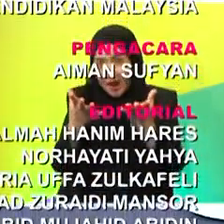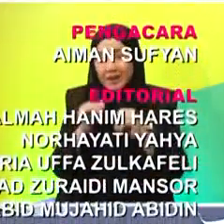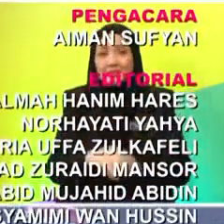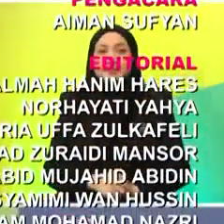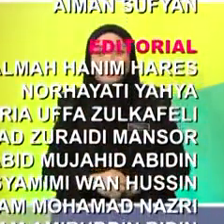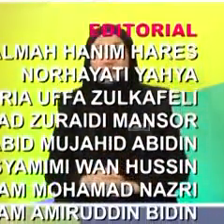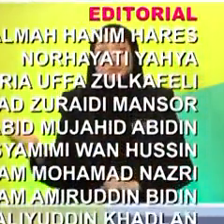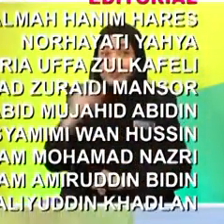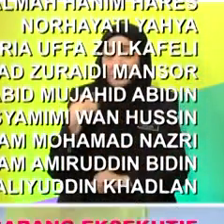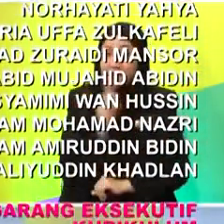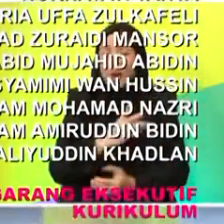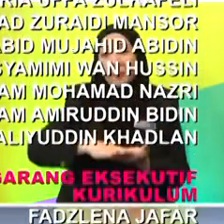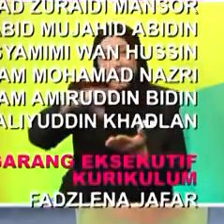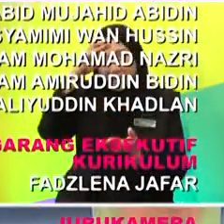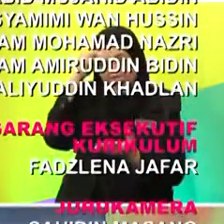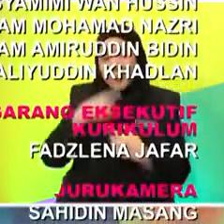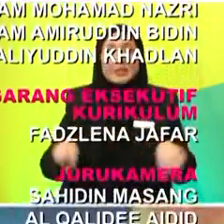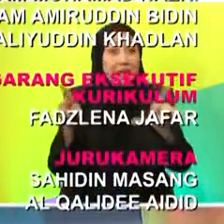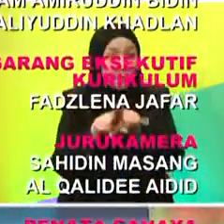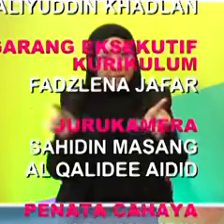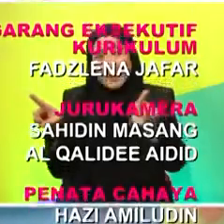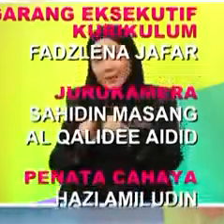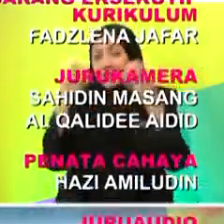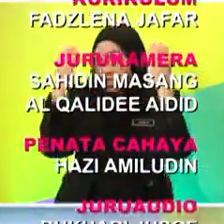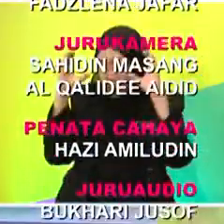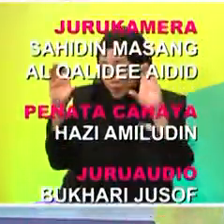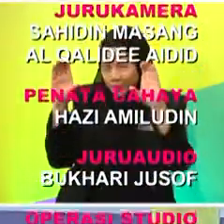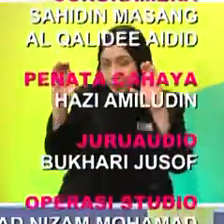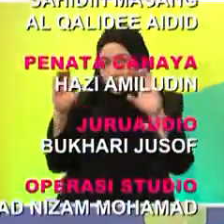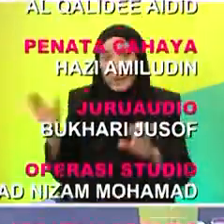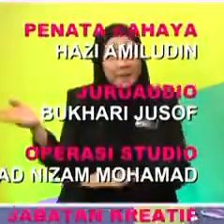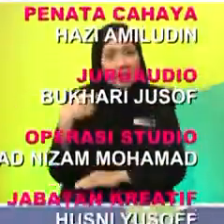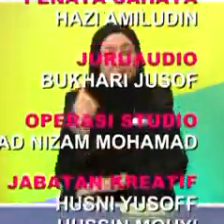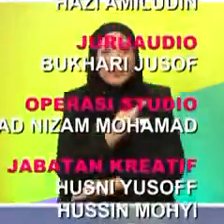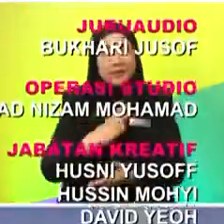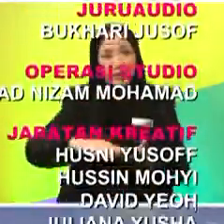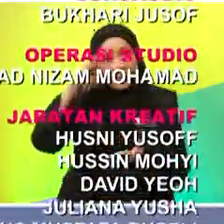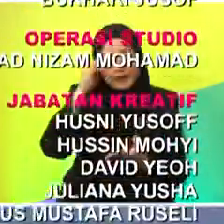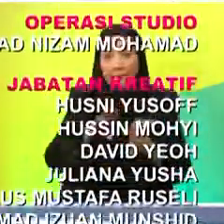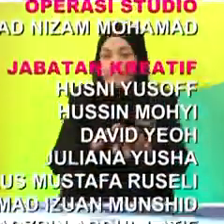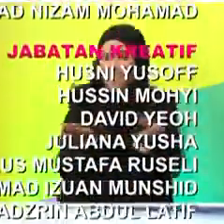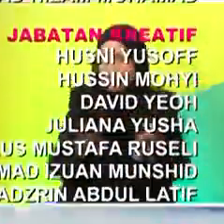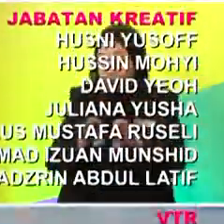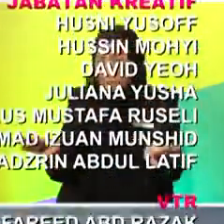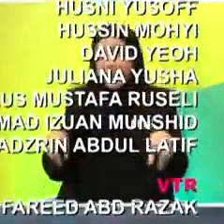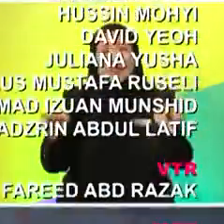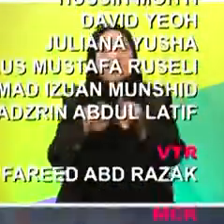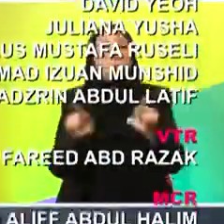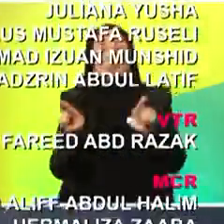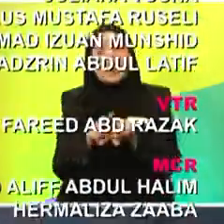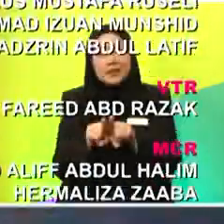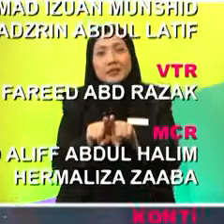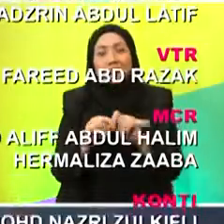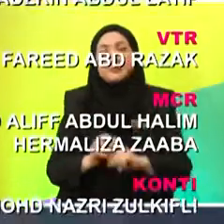hari kita belajar bersama Cikgu Mari kita membandingkan bersama-sama